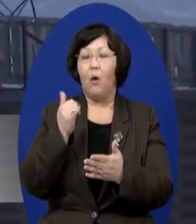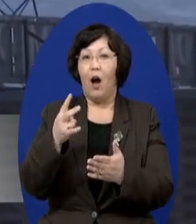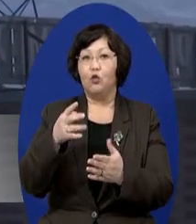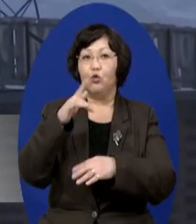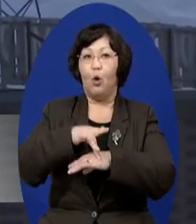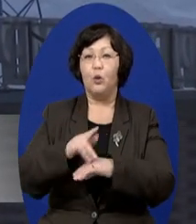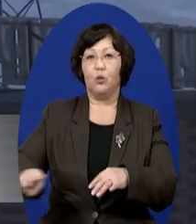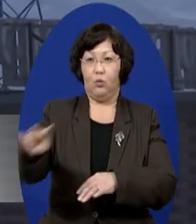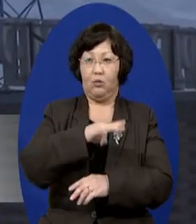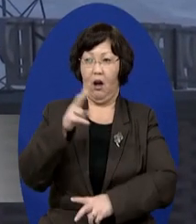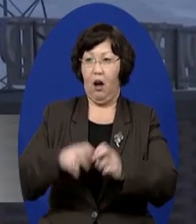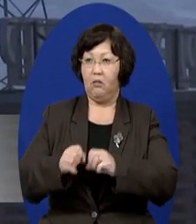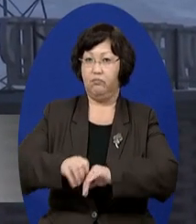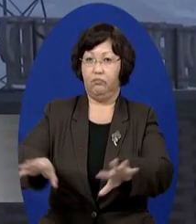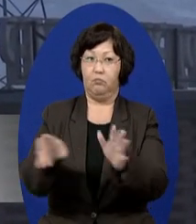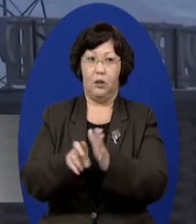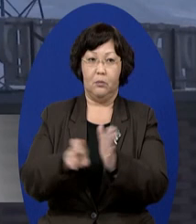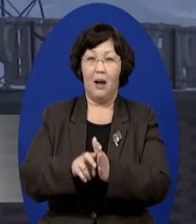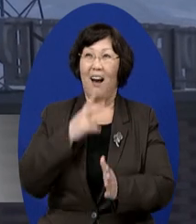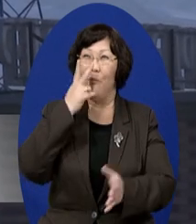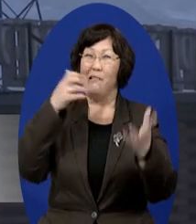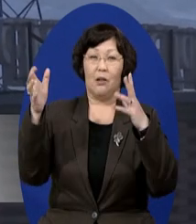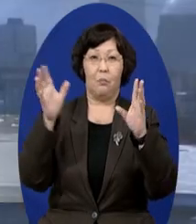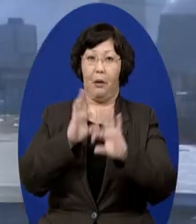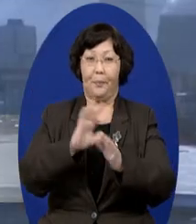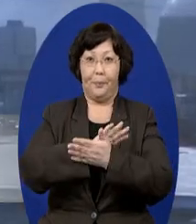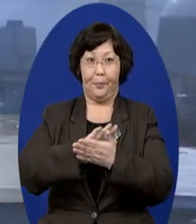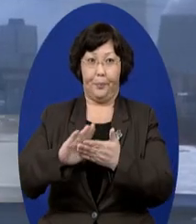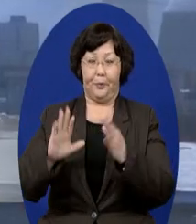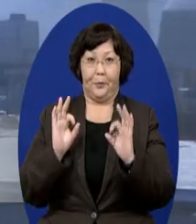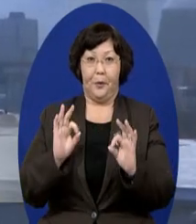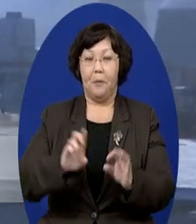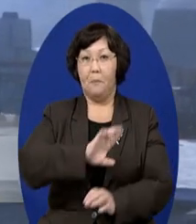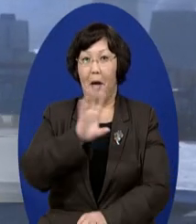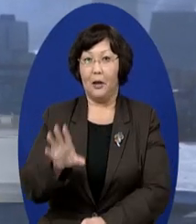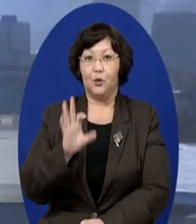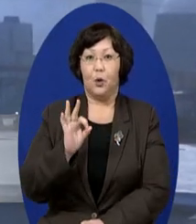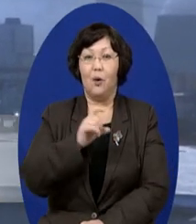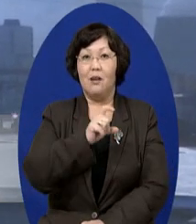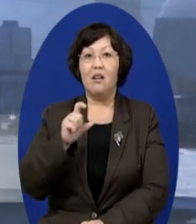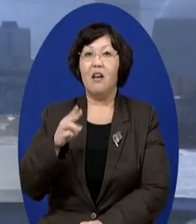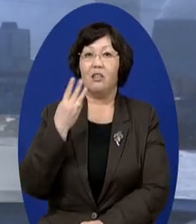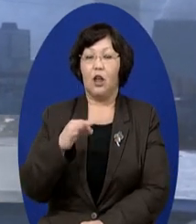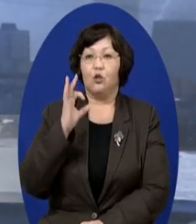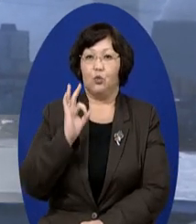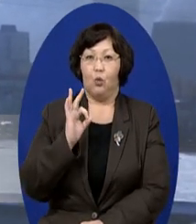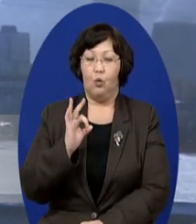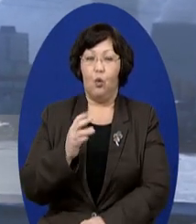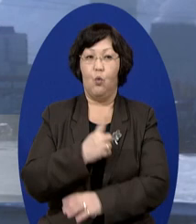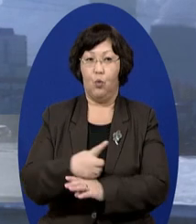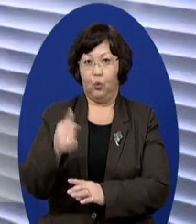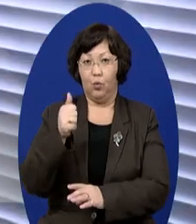60% хангах боломж байна. Энэ бол агаар орчны бохирдлыг шийдвэрлэх байгаль дээлтэй үр дүнтэй аргуудын нэг гэдгийг судлаач